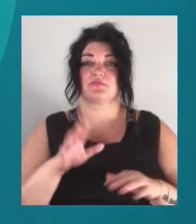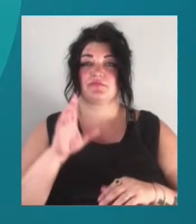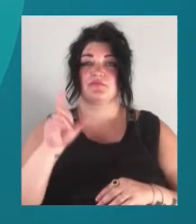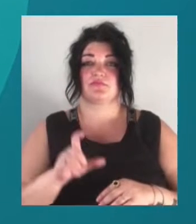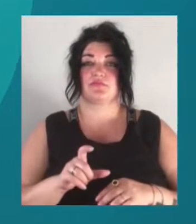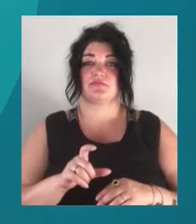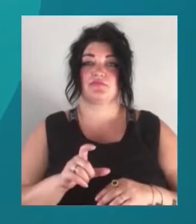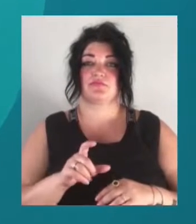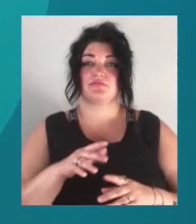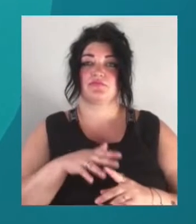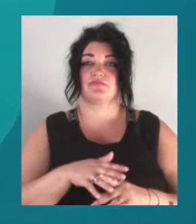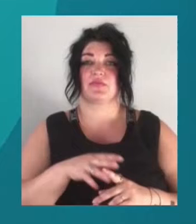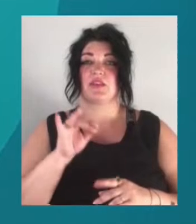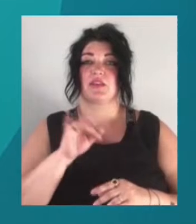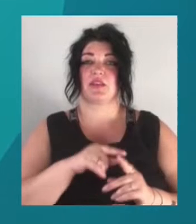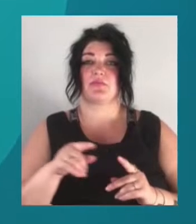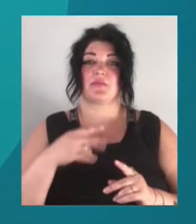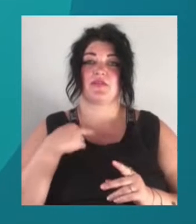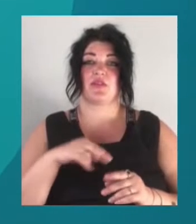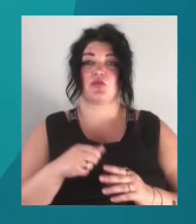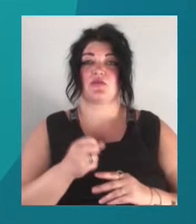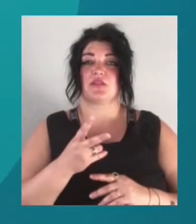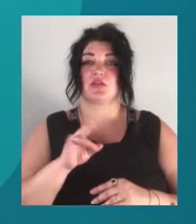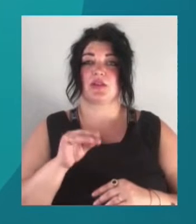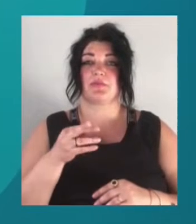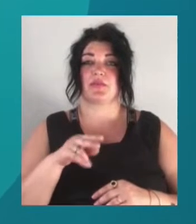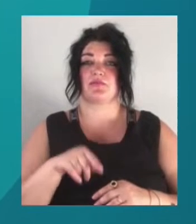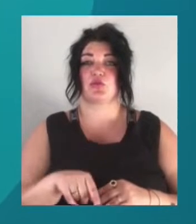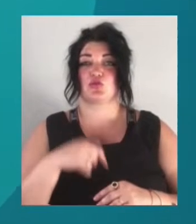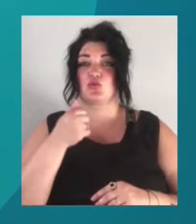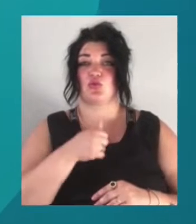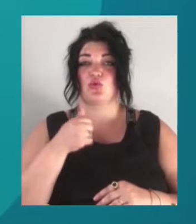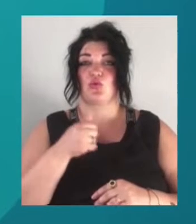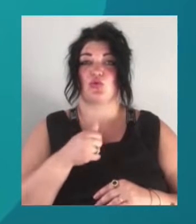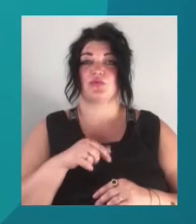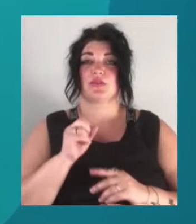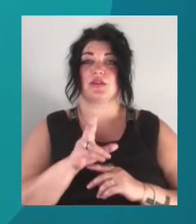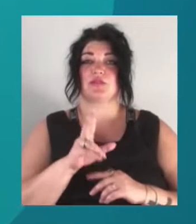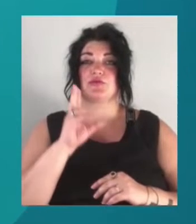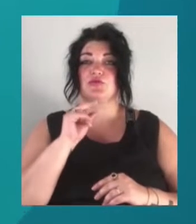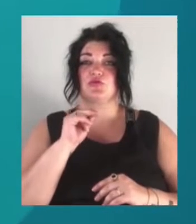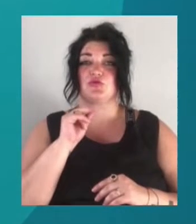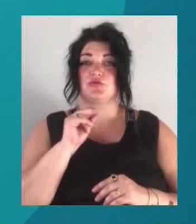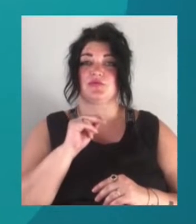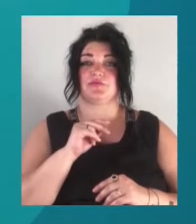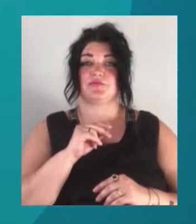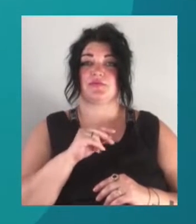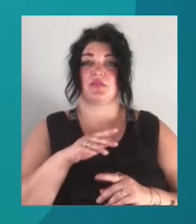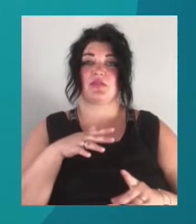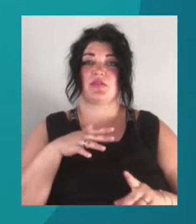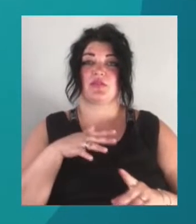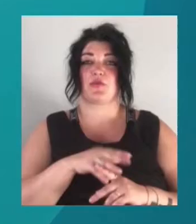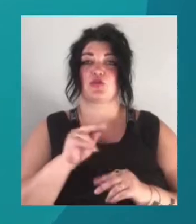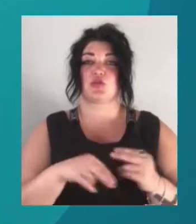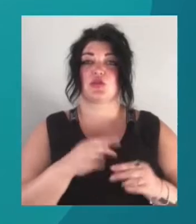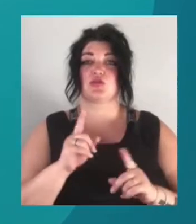продовжили термін тримання під варту до 12 липня поточного року. Тоді, 13 числа, у зал суду не з'явився свідок нападу, через